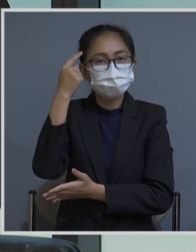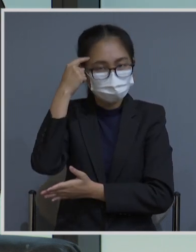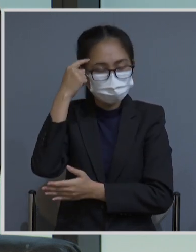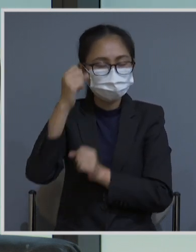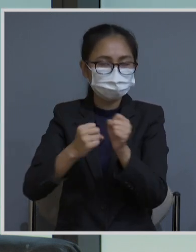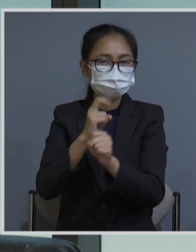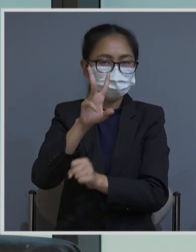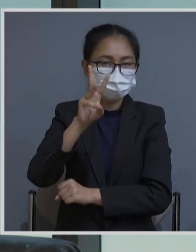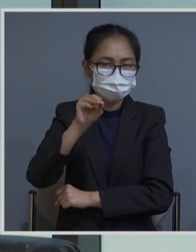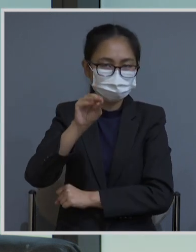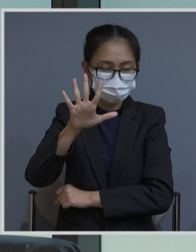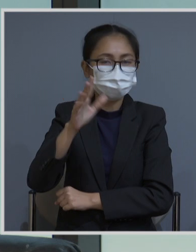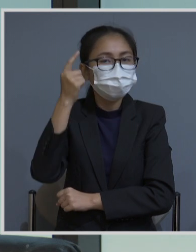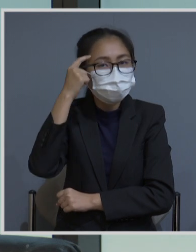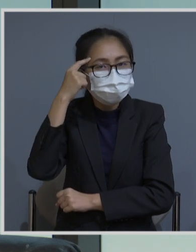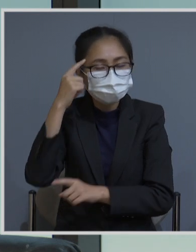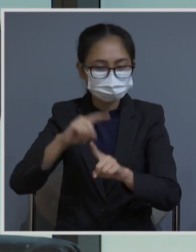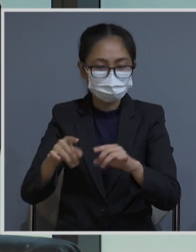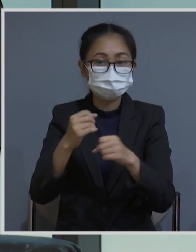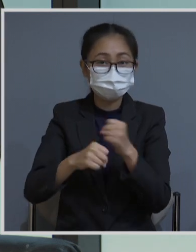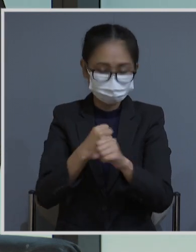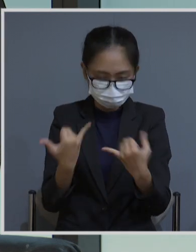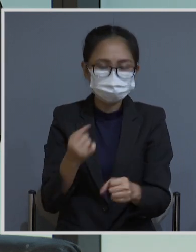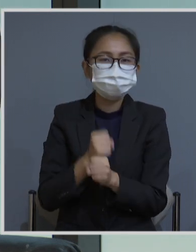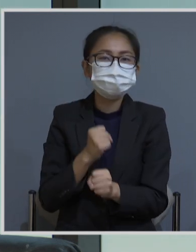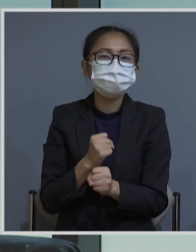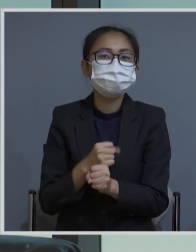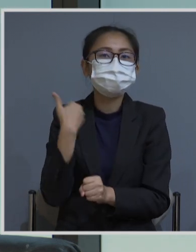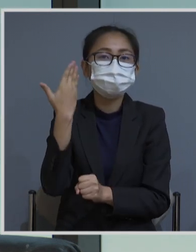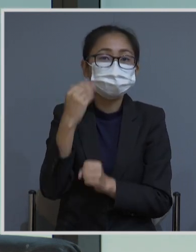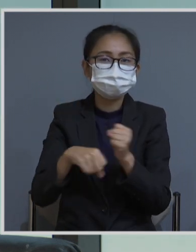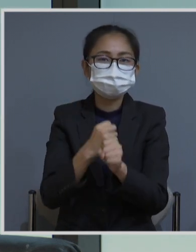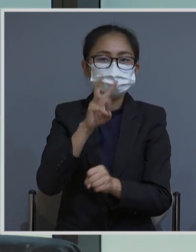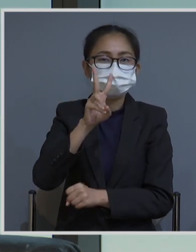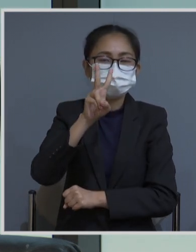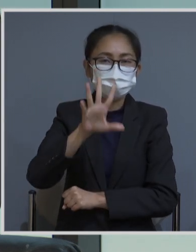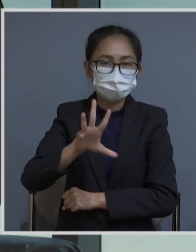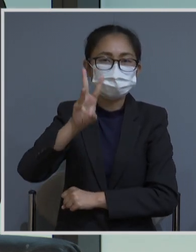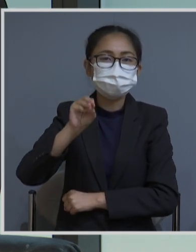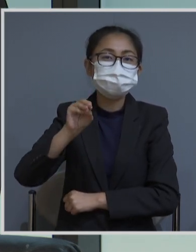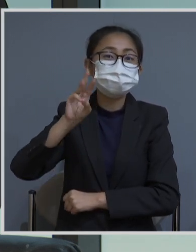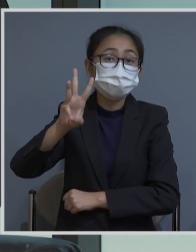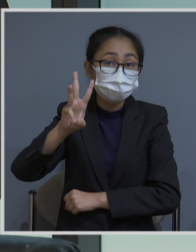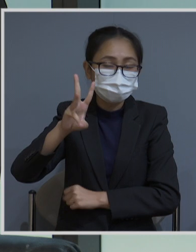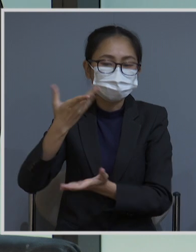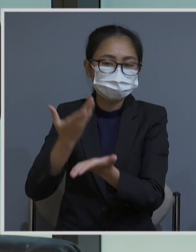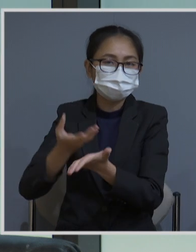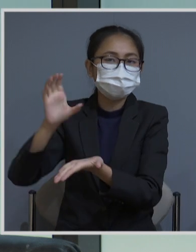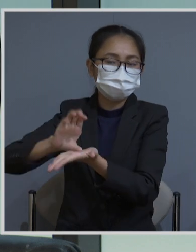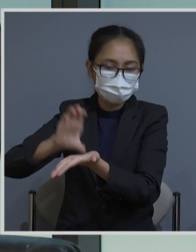ปี ๖ ๕ปีนี้จะต้องประชาคมทุกอย่างให้เพราะ 6 6ก็จะตั้งวัดประมาณปี